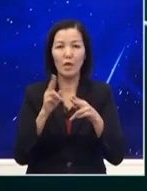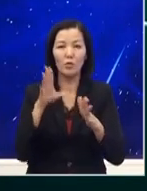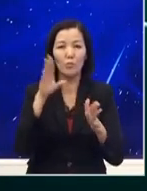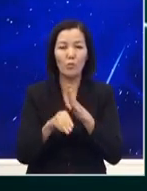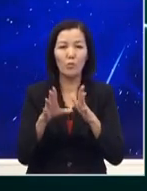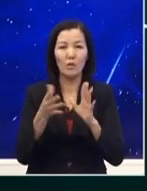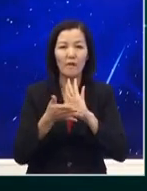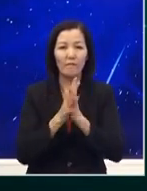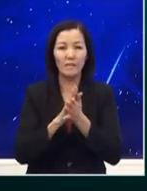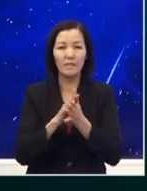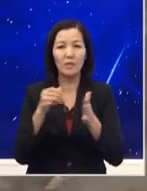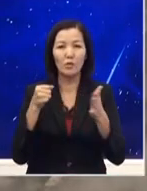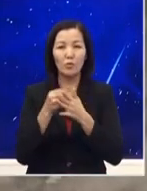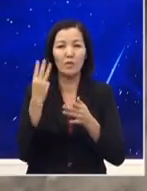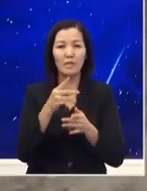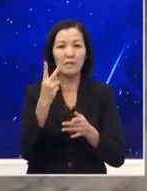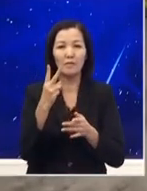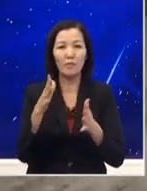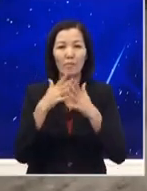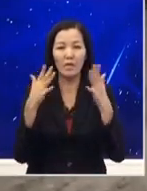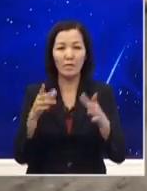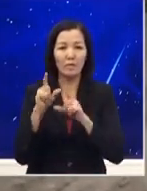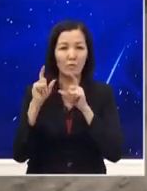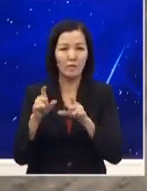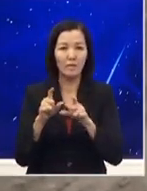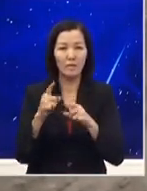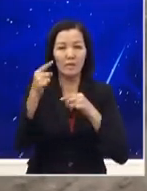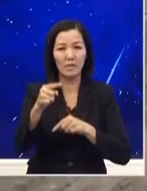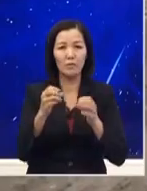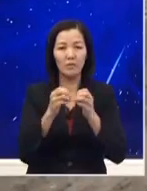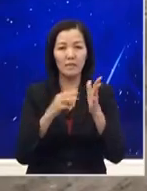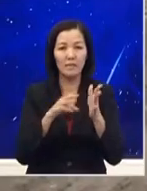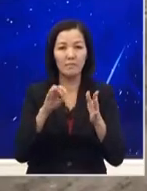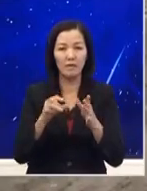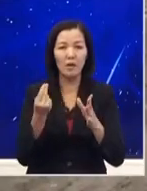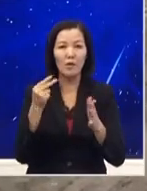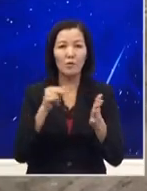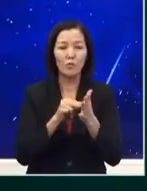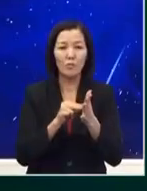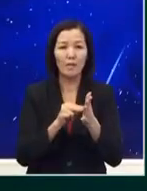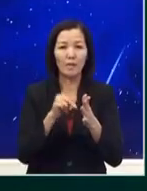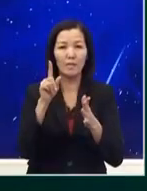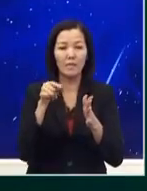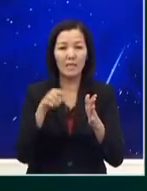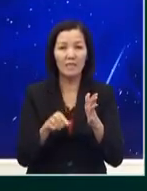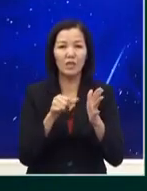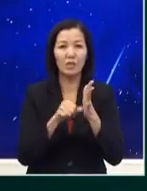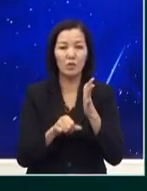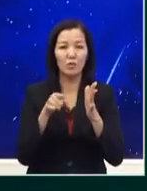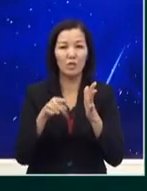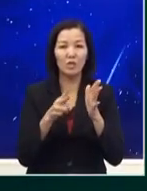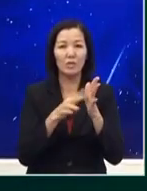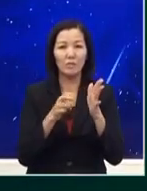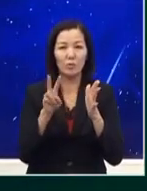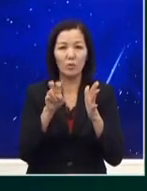которых могут разместиться до 32 большегрузных автомобилей длиной до 17 метров. Стоимость фрахта составляет от